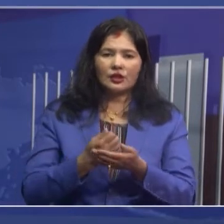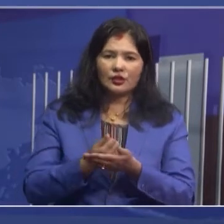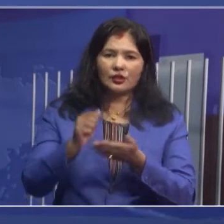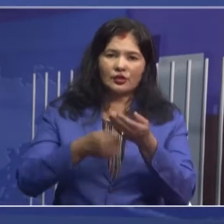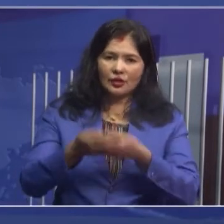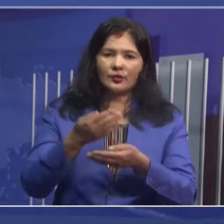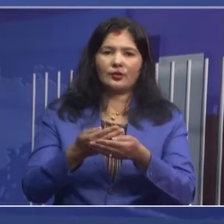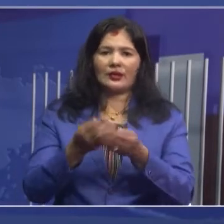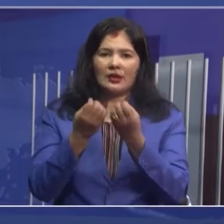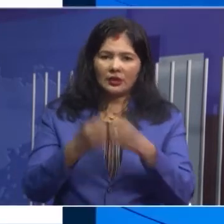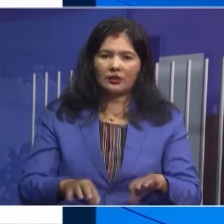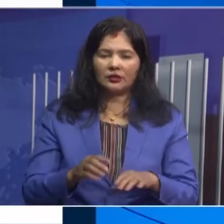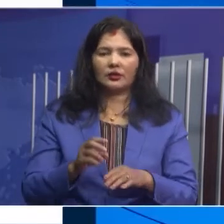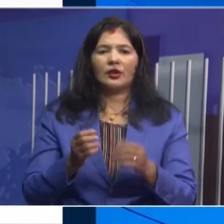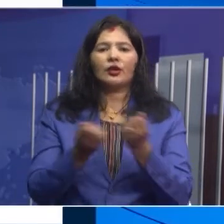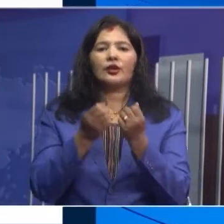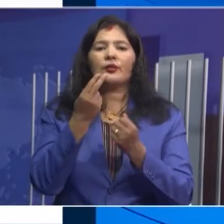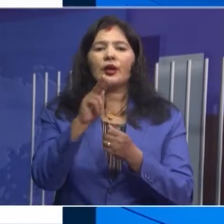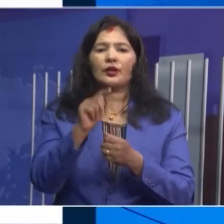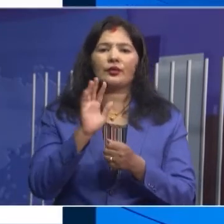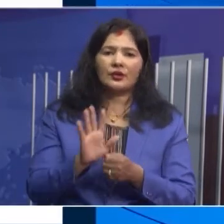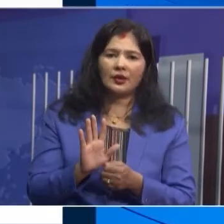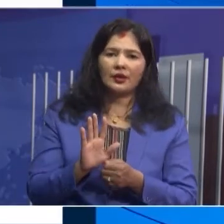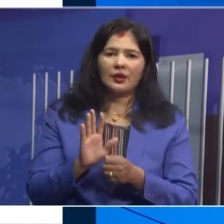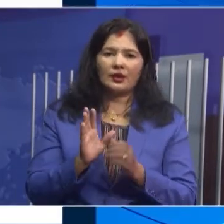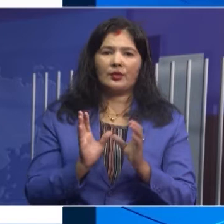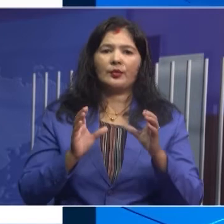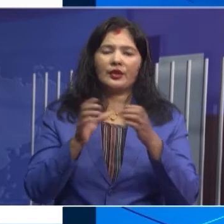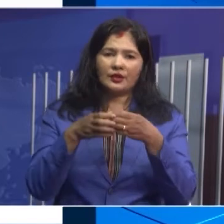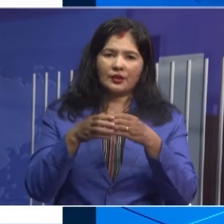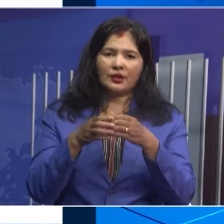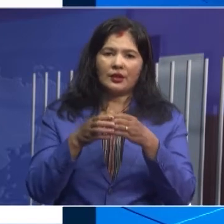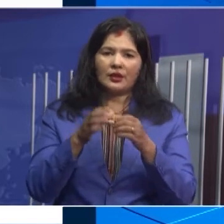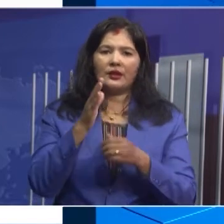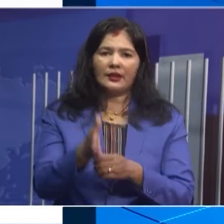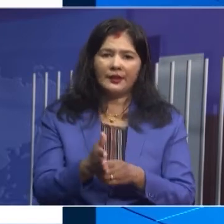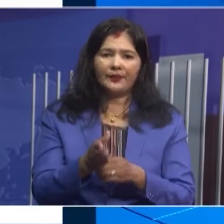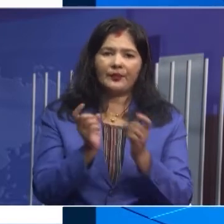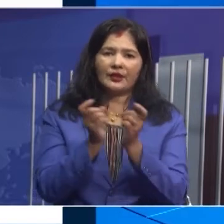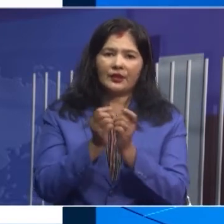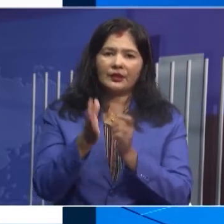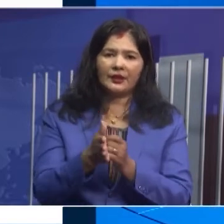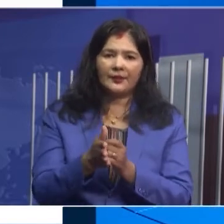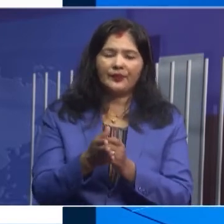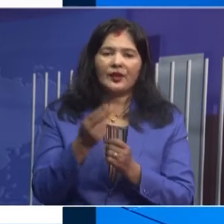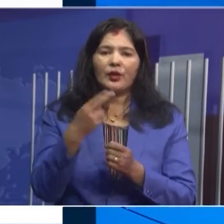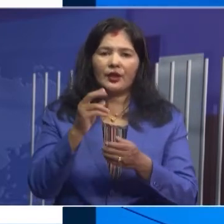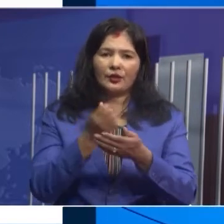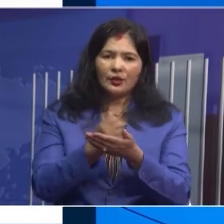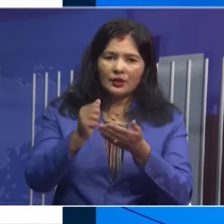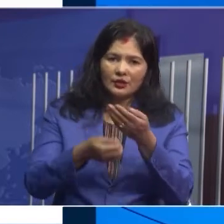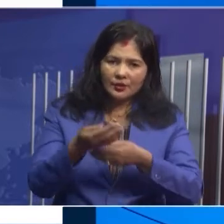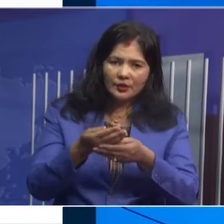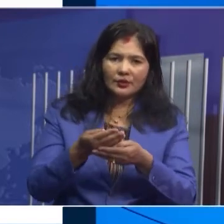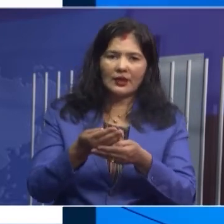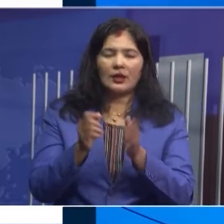छ 20 र 21 गते बसेको क्यान केन्द्रीय कार्य समितिको बैठकले 73 स्पोर्ट्ससँग भएको सम्झौता रद्द